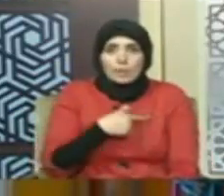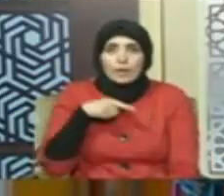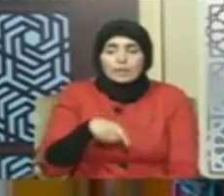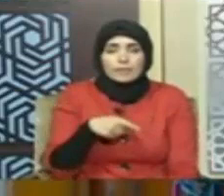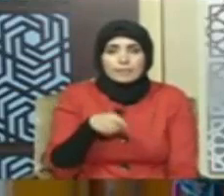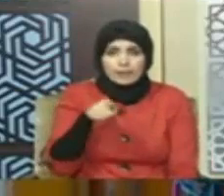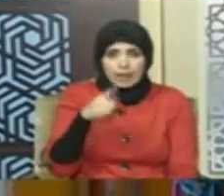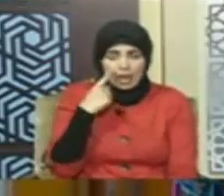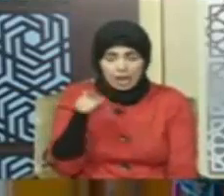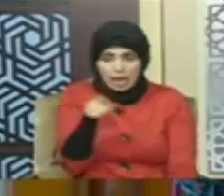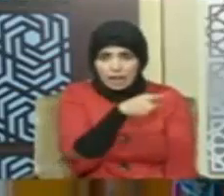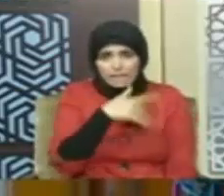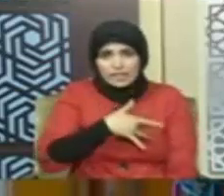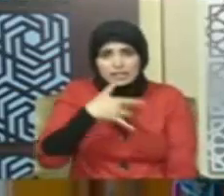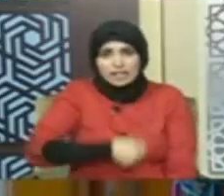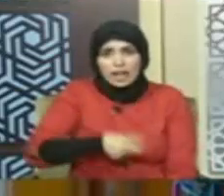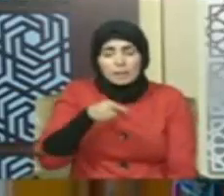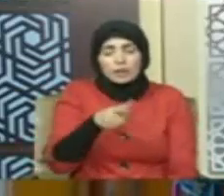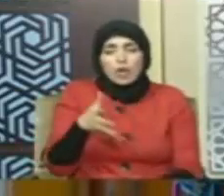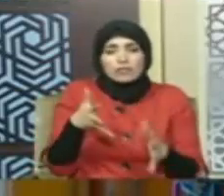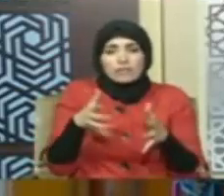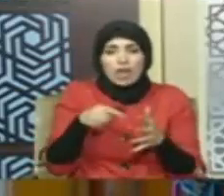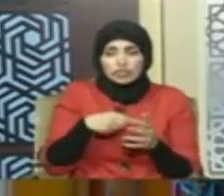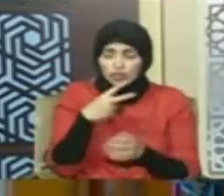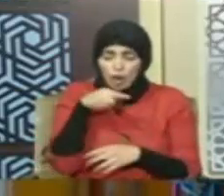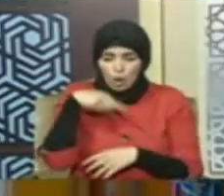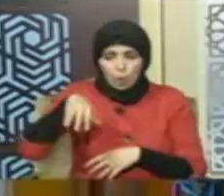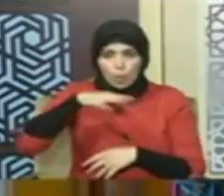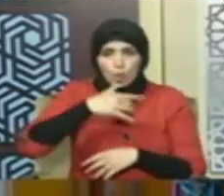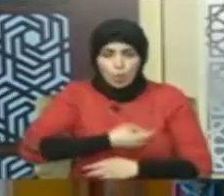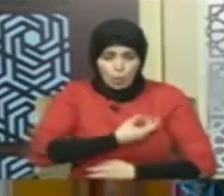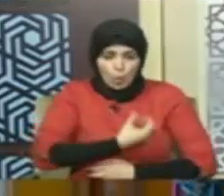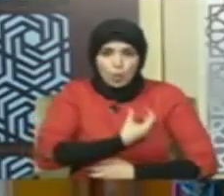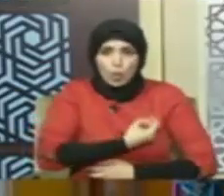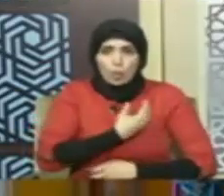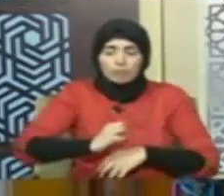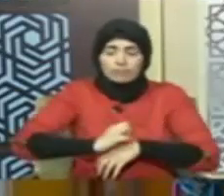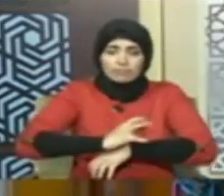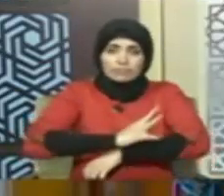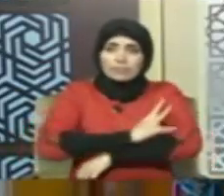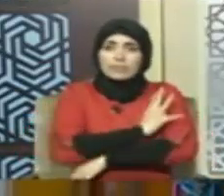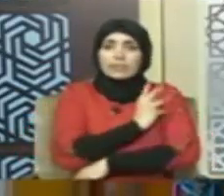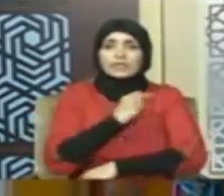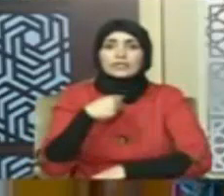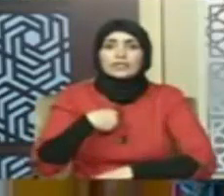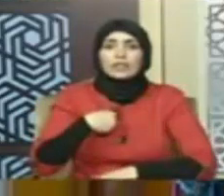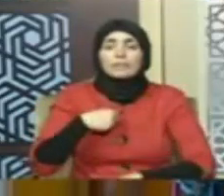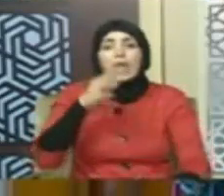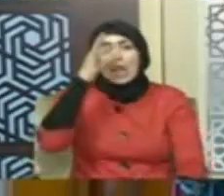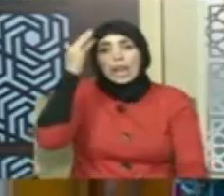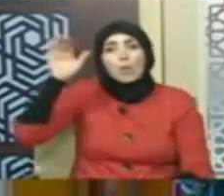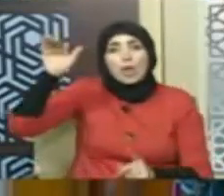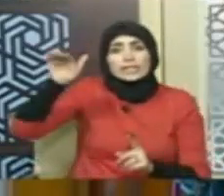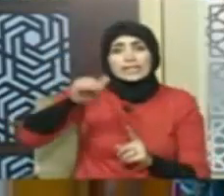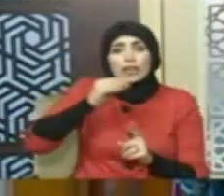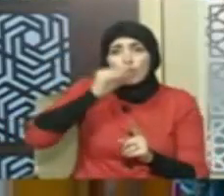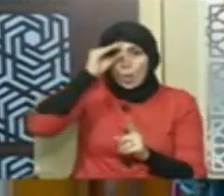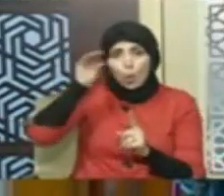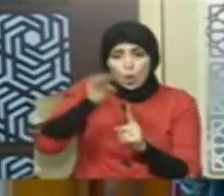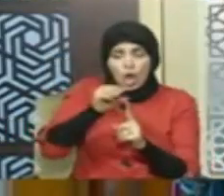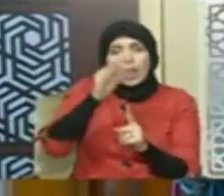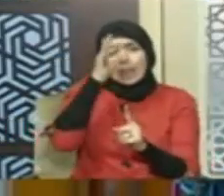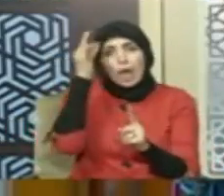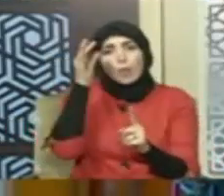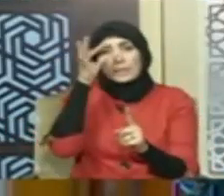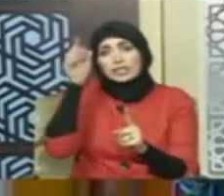تخشع قلوبهم لذكر الله وما نزل من الحق؟ لو أنزلنا هذا القرآن